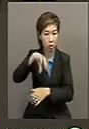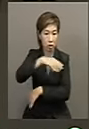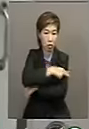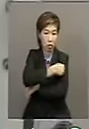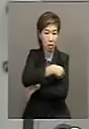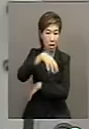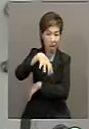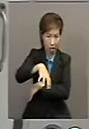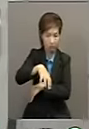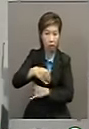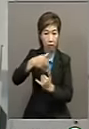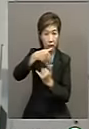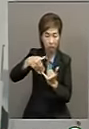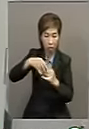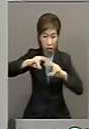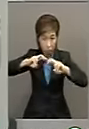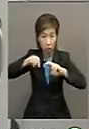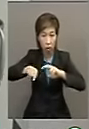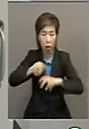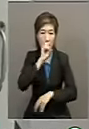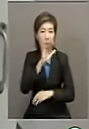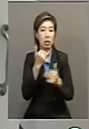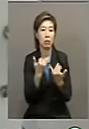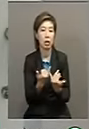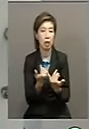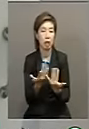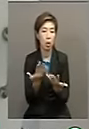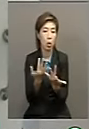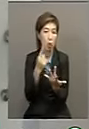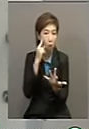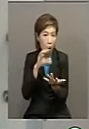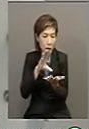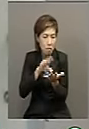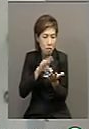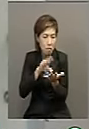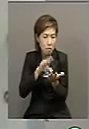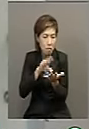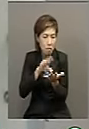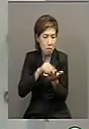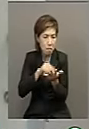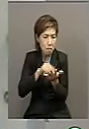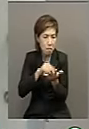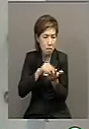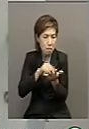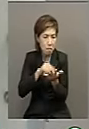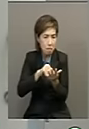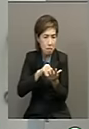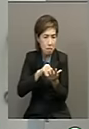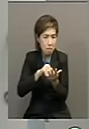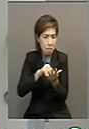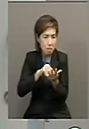จนะครับชี้แจงแบบนี้ครับตอนนี้ก็เก็บรายละเอียดที่เป็นเนื้อเยื่อทั้งในซอกเล็บทั้งเลือดส่